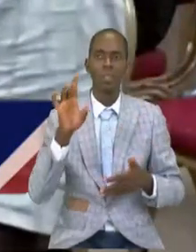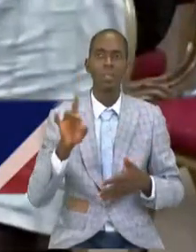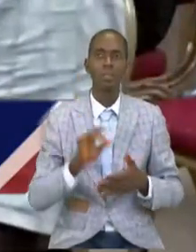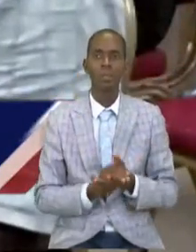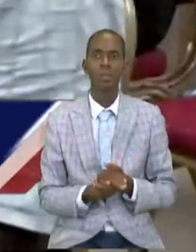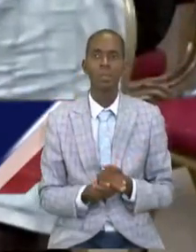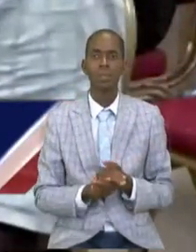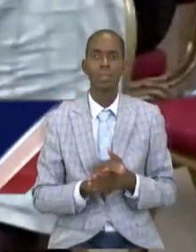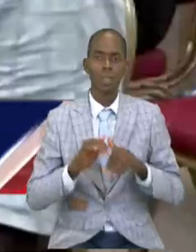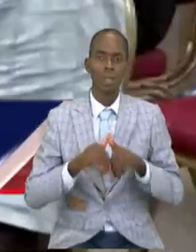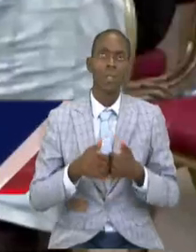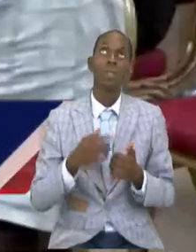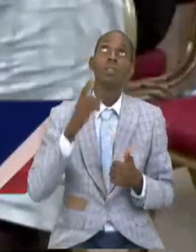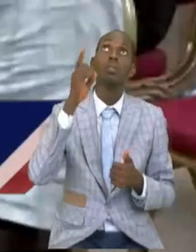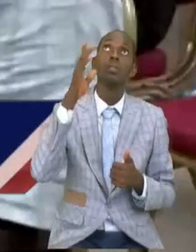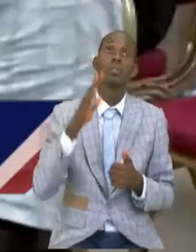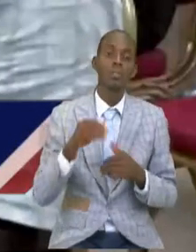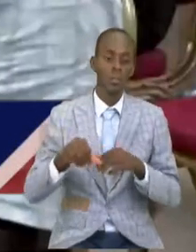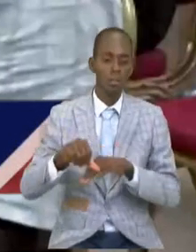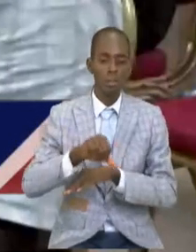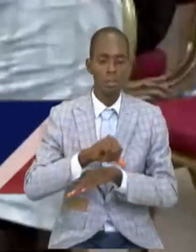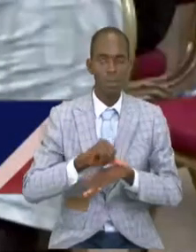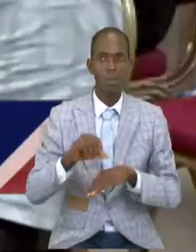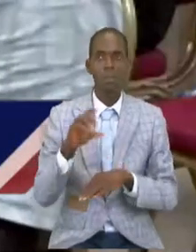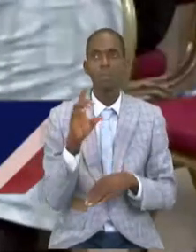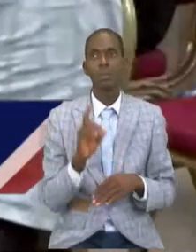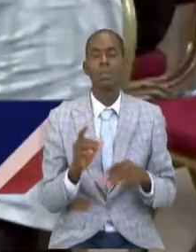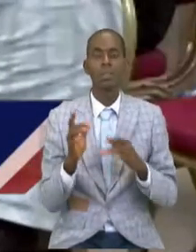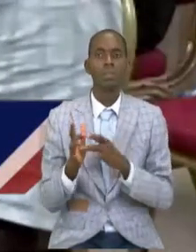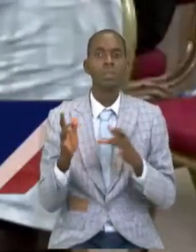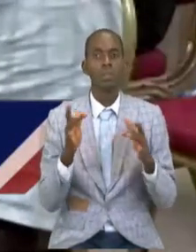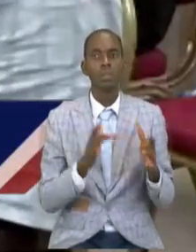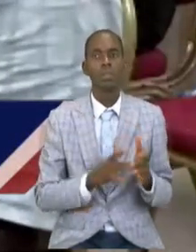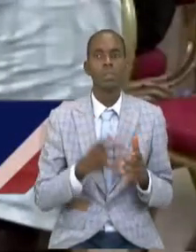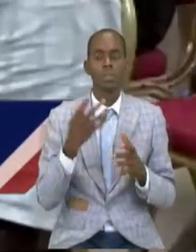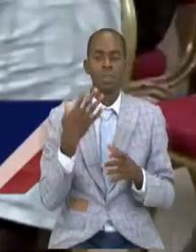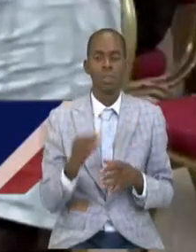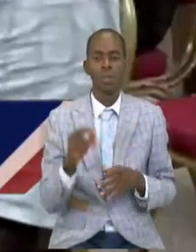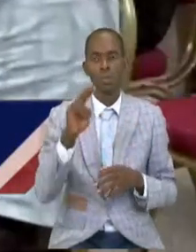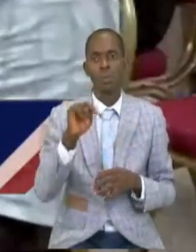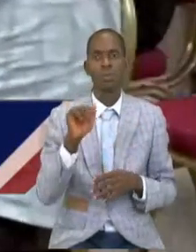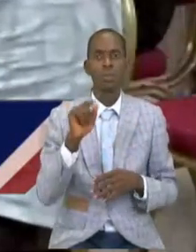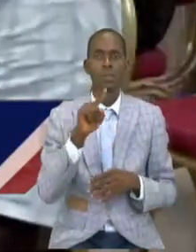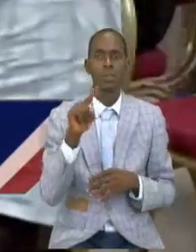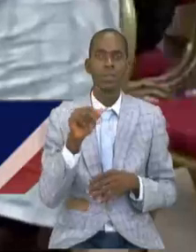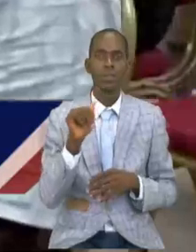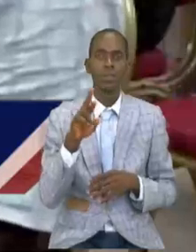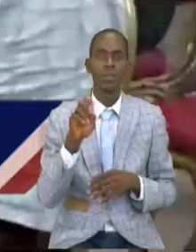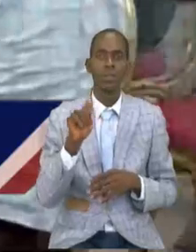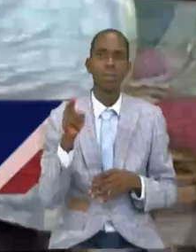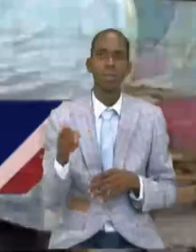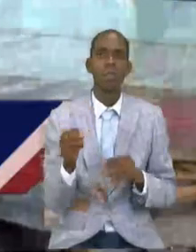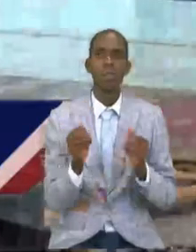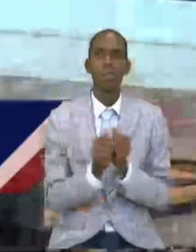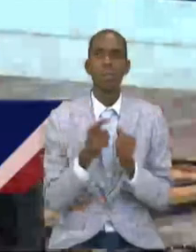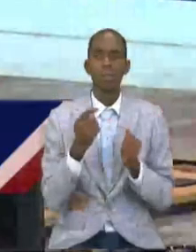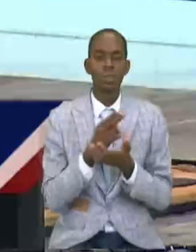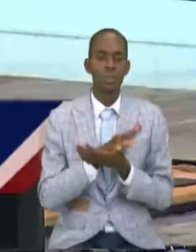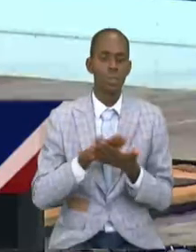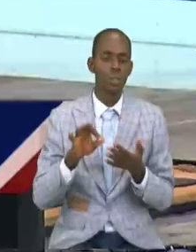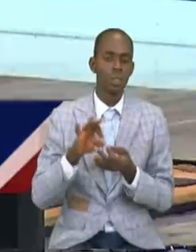Actes 10, verset 38. Vous savez comment Dieu a oint du Saint-Esprit et de